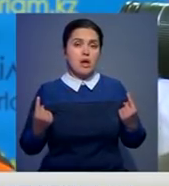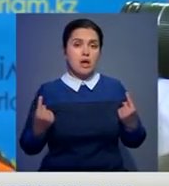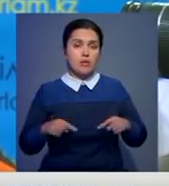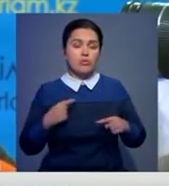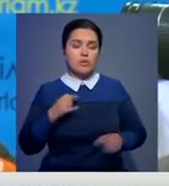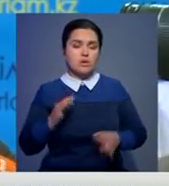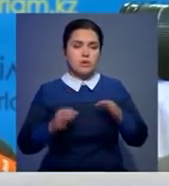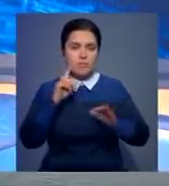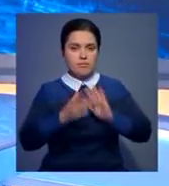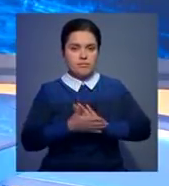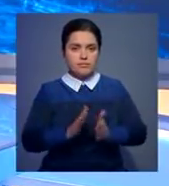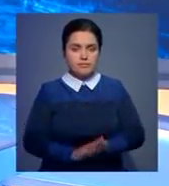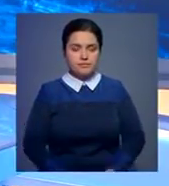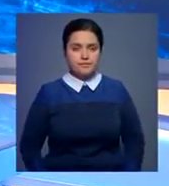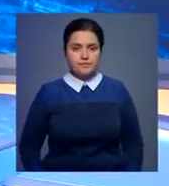коридоре.